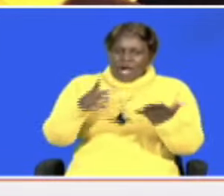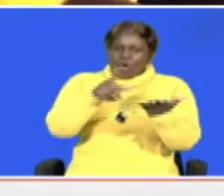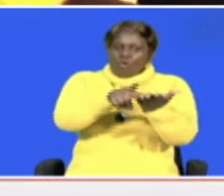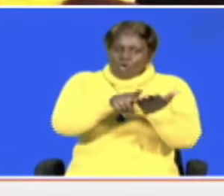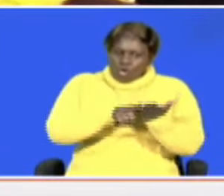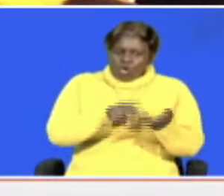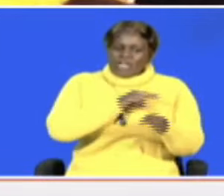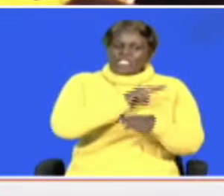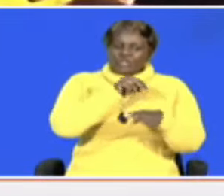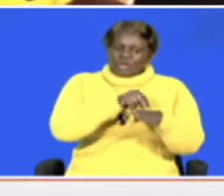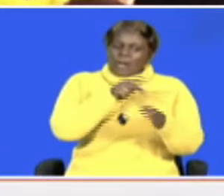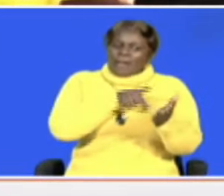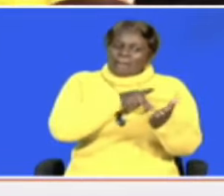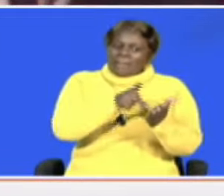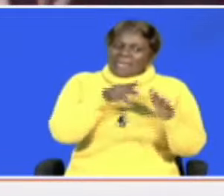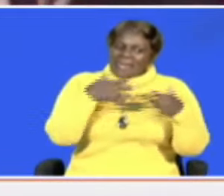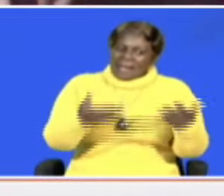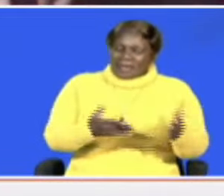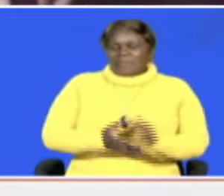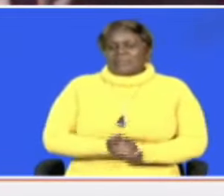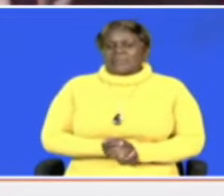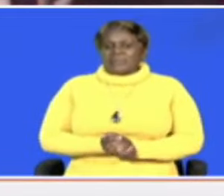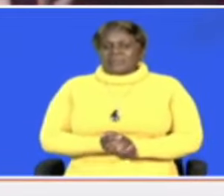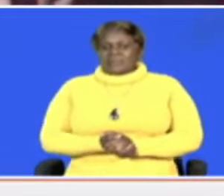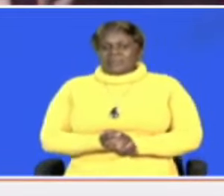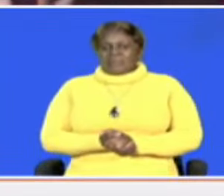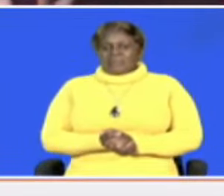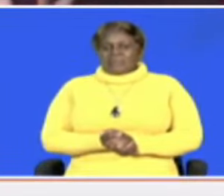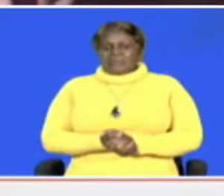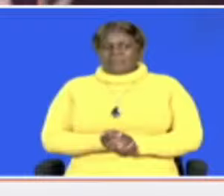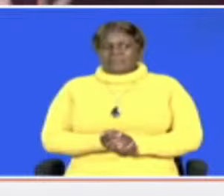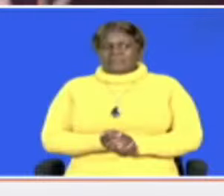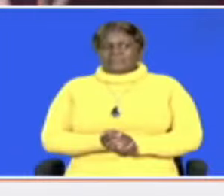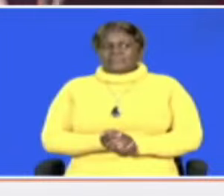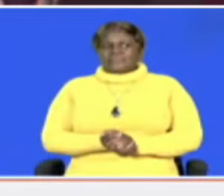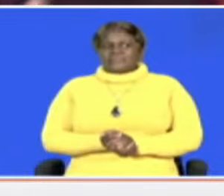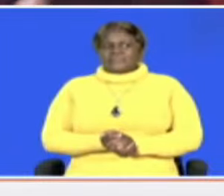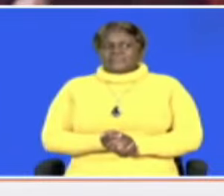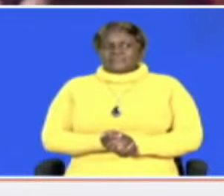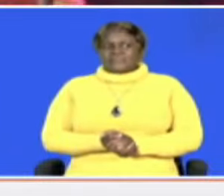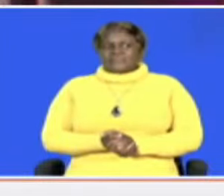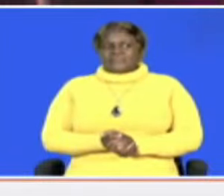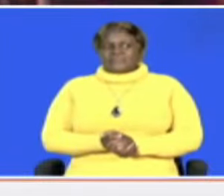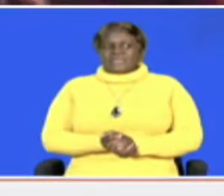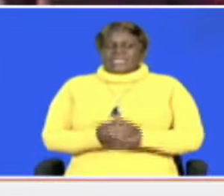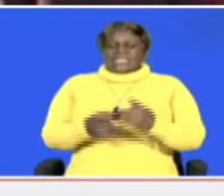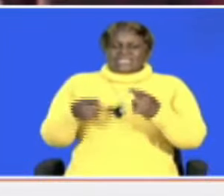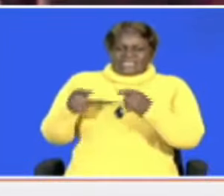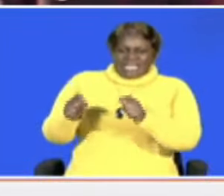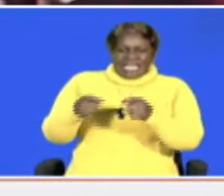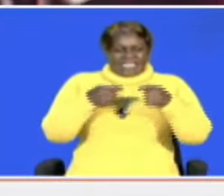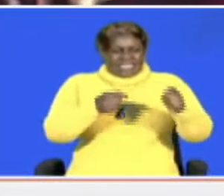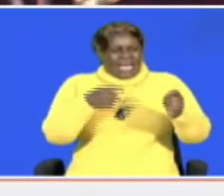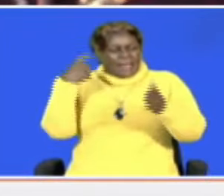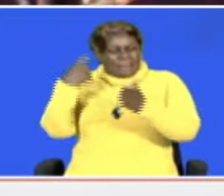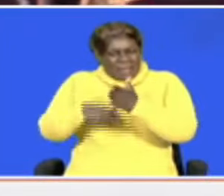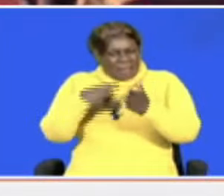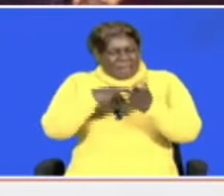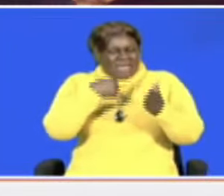la kitaifa litadhibitiwa. Madeni ndio hiyo. Tukajaribu kupata ushuru,